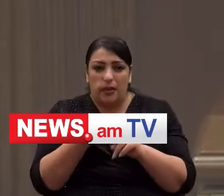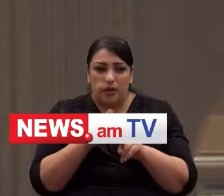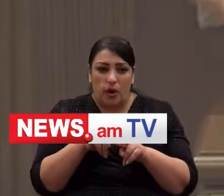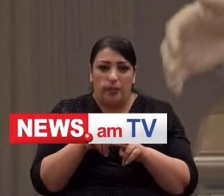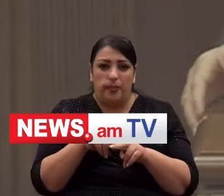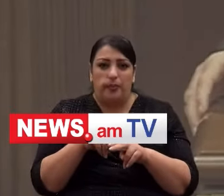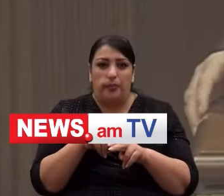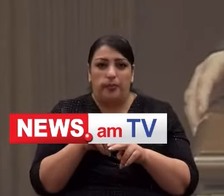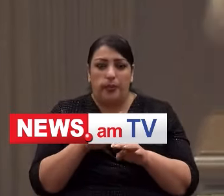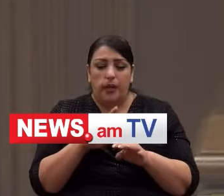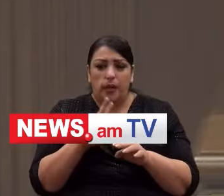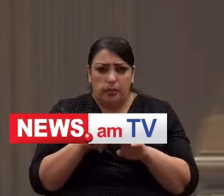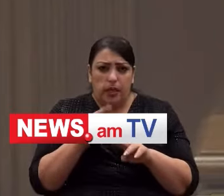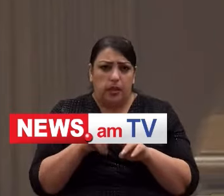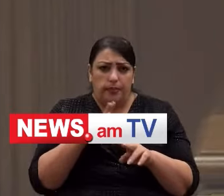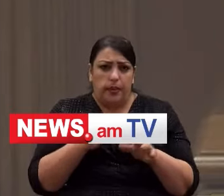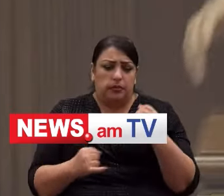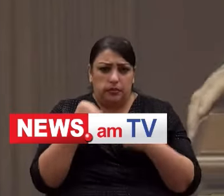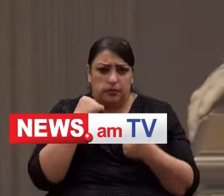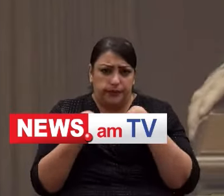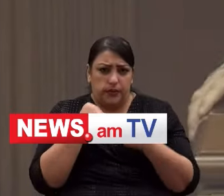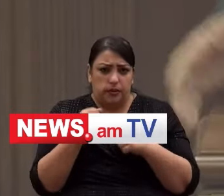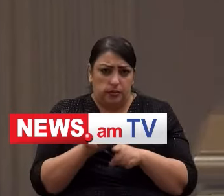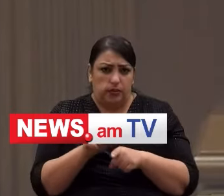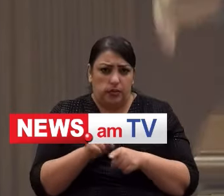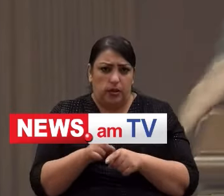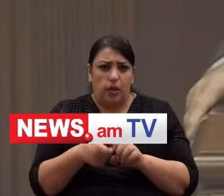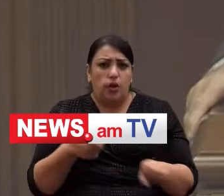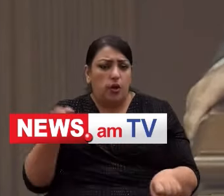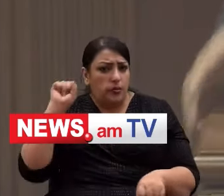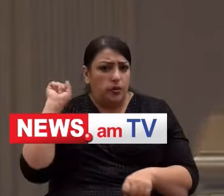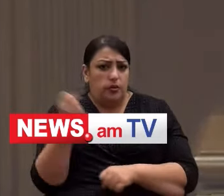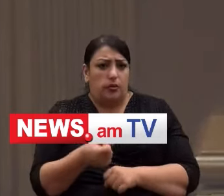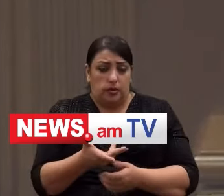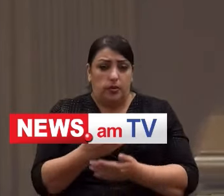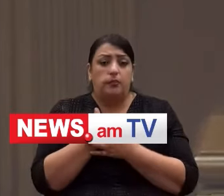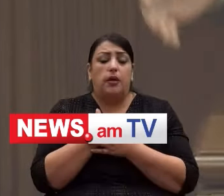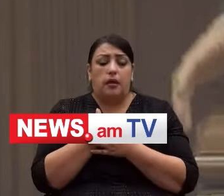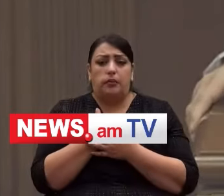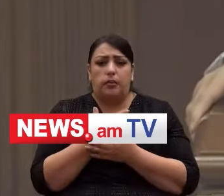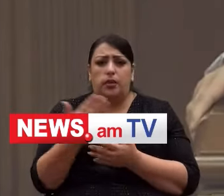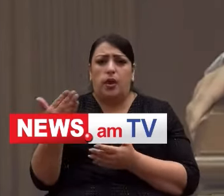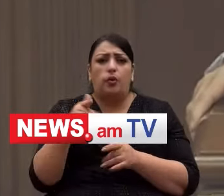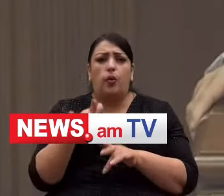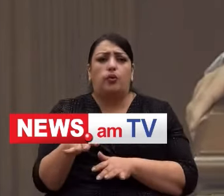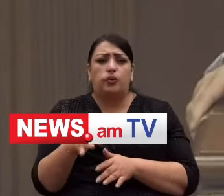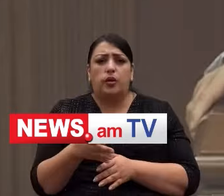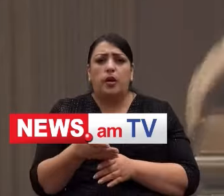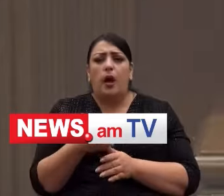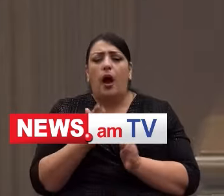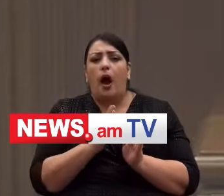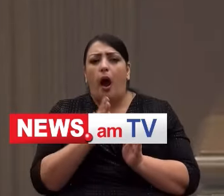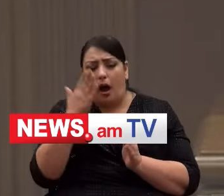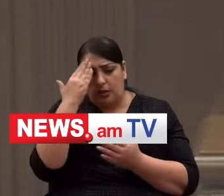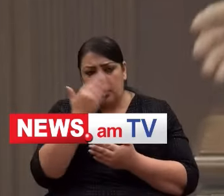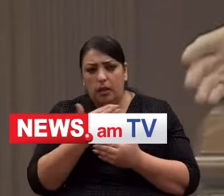ինձ հարվածել են բանով, դումիկայով։ Լավ են արել, ոչ չմեռնակ, բայց գործ են անում, հասարակական կարգ են պաշտպանում։